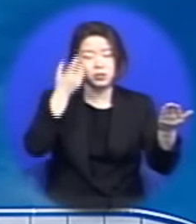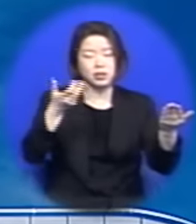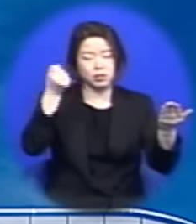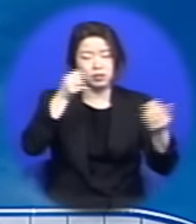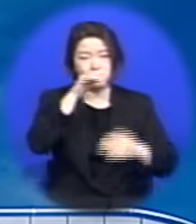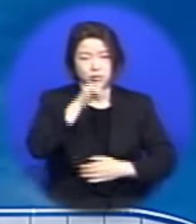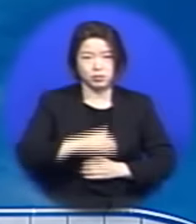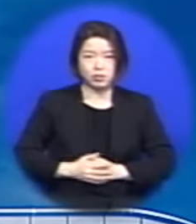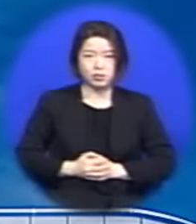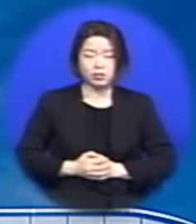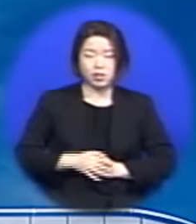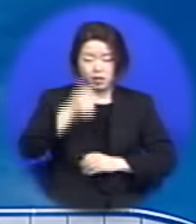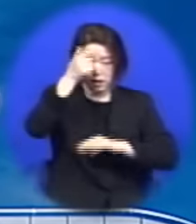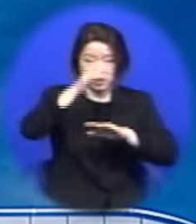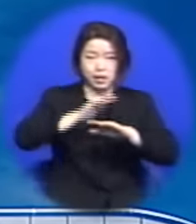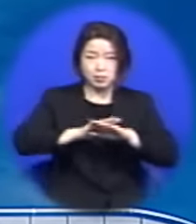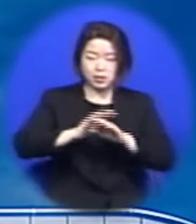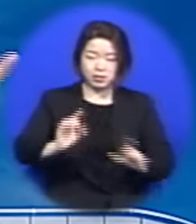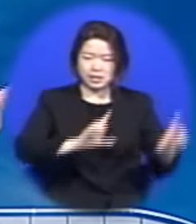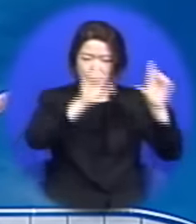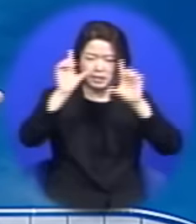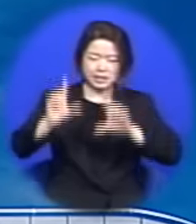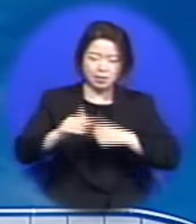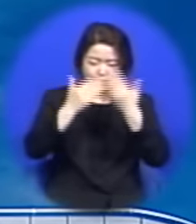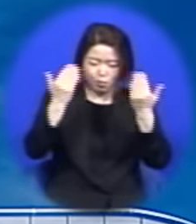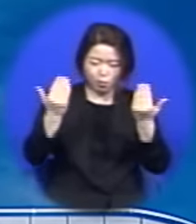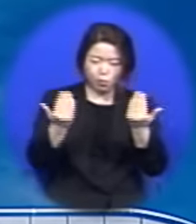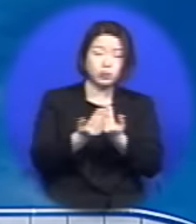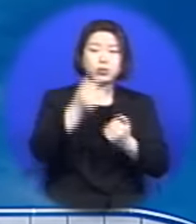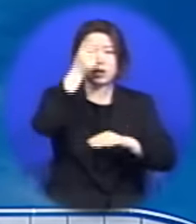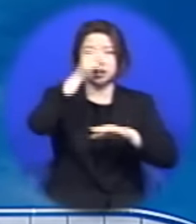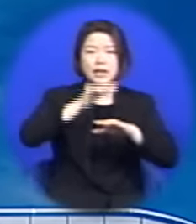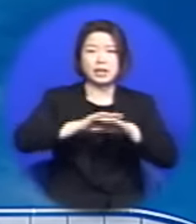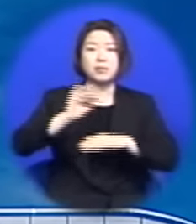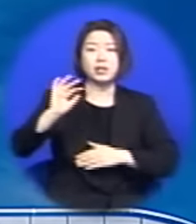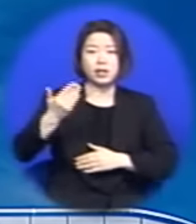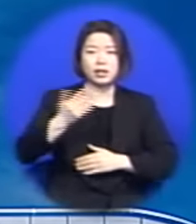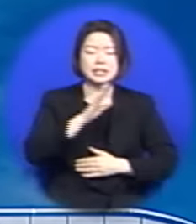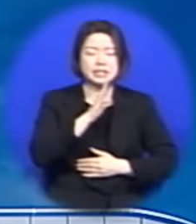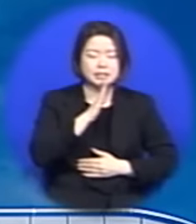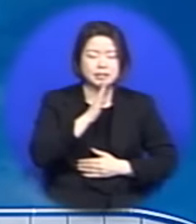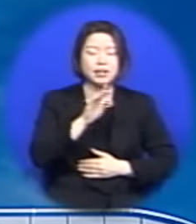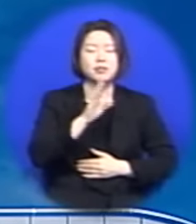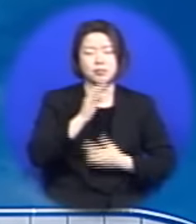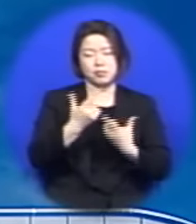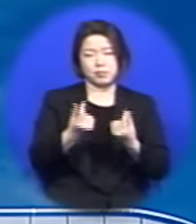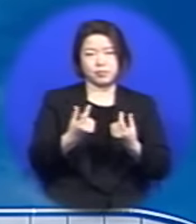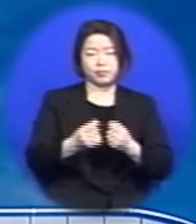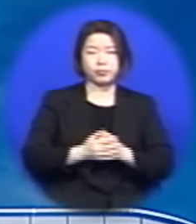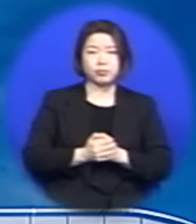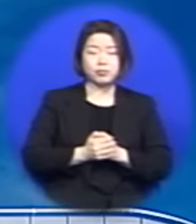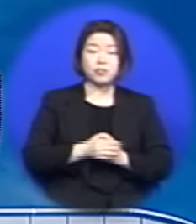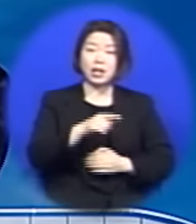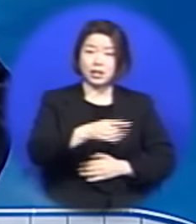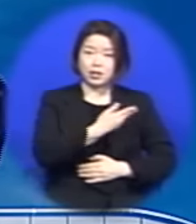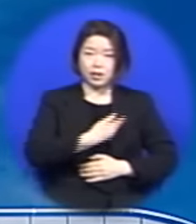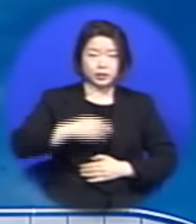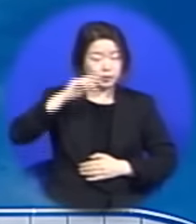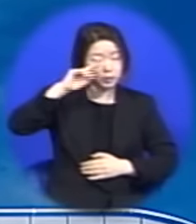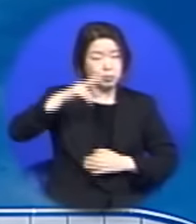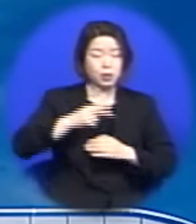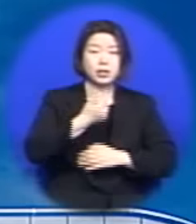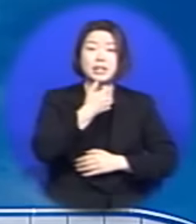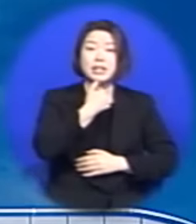겁니다 예배는 삶 자체가 예배가 되어야 그게 진짜 예배요 그것을 사도 바울이 로마서